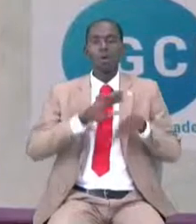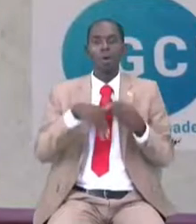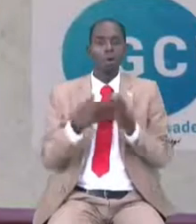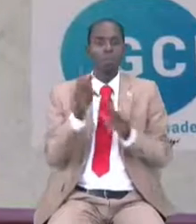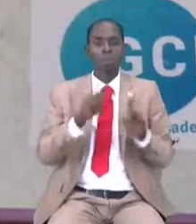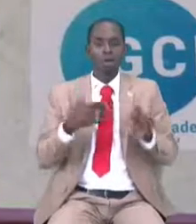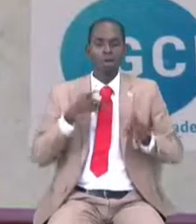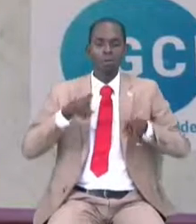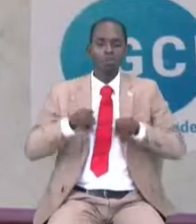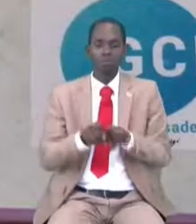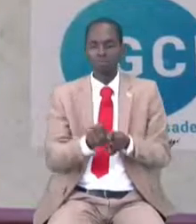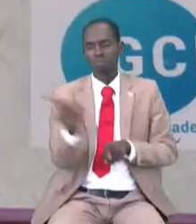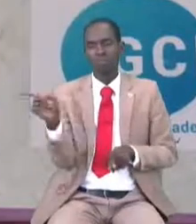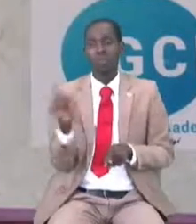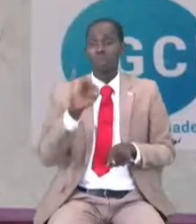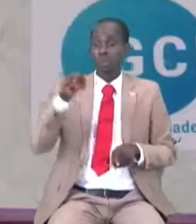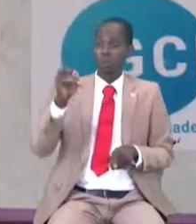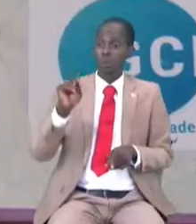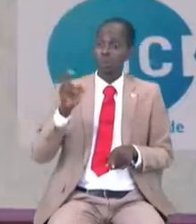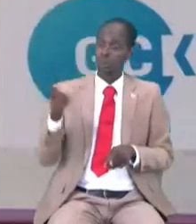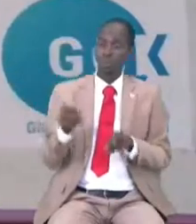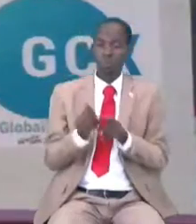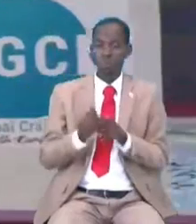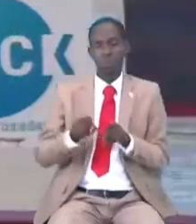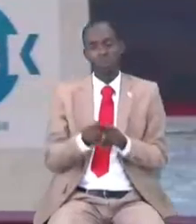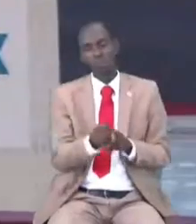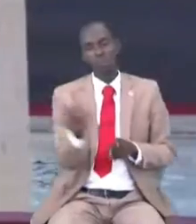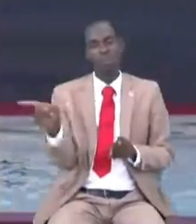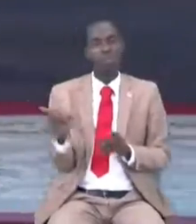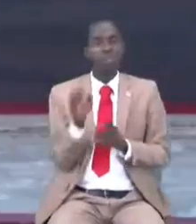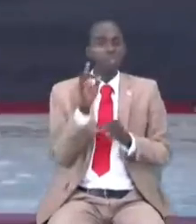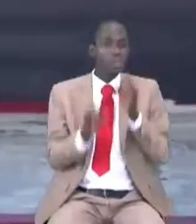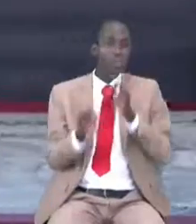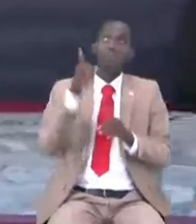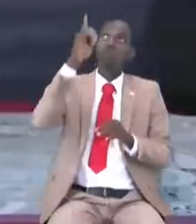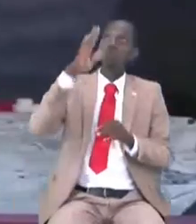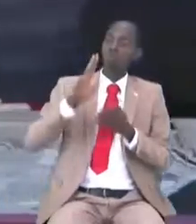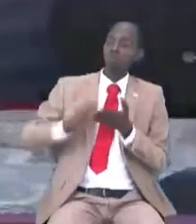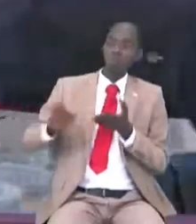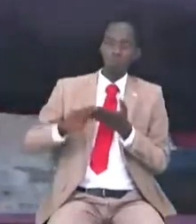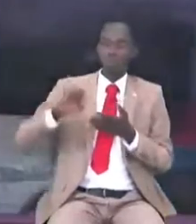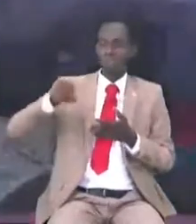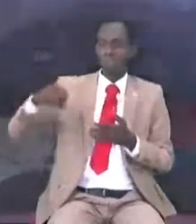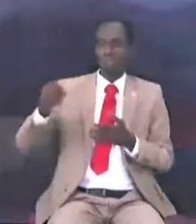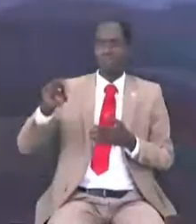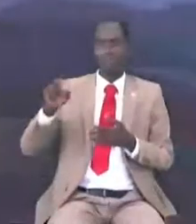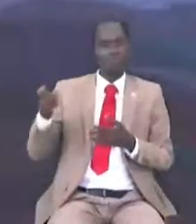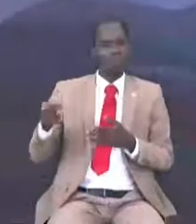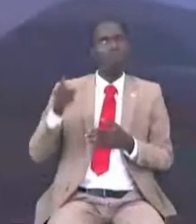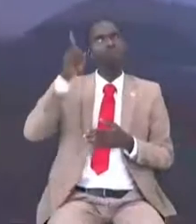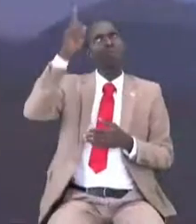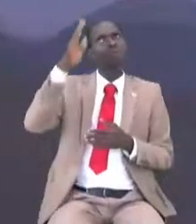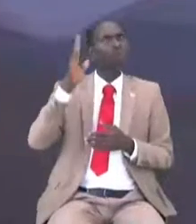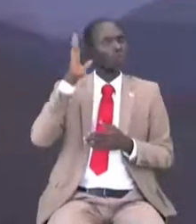ils se sont tournés vers leur propre voie. Si Dieu a pardonné Jonas, il pourra pardonner Ninive